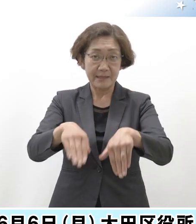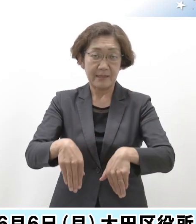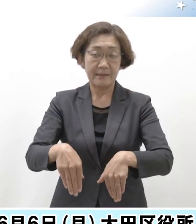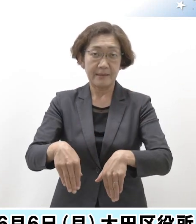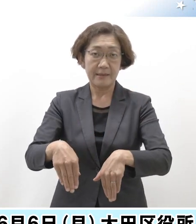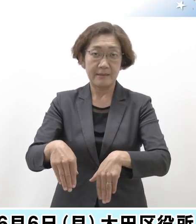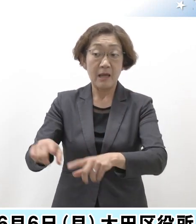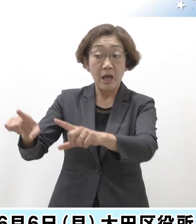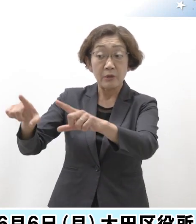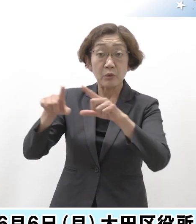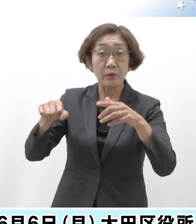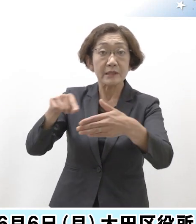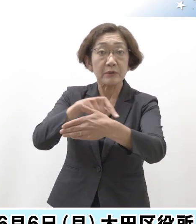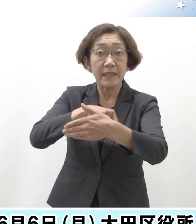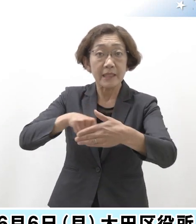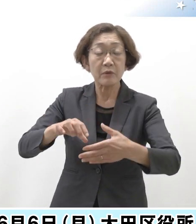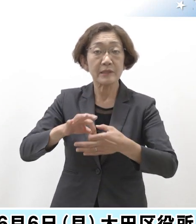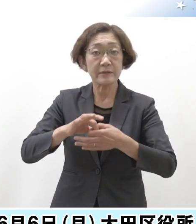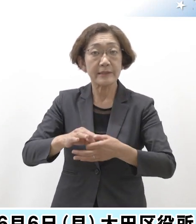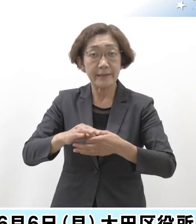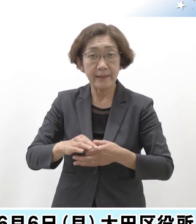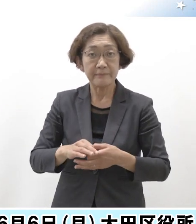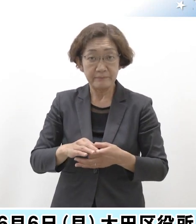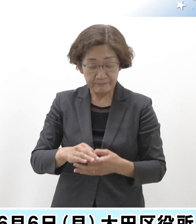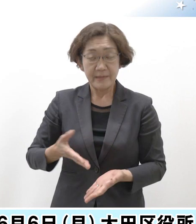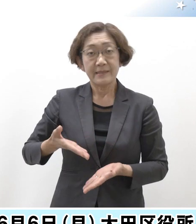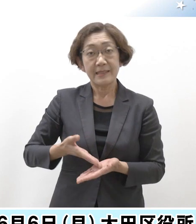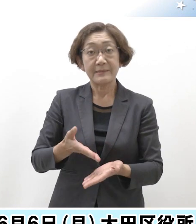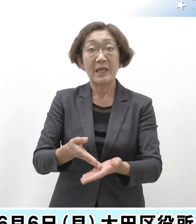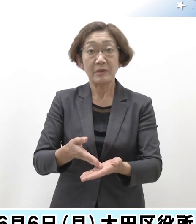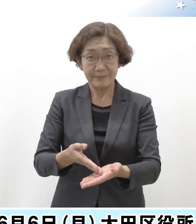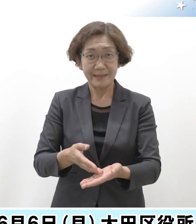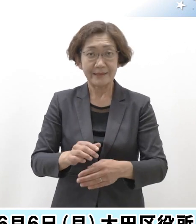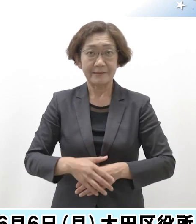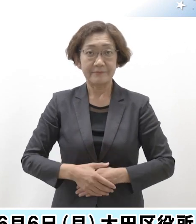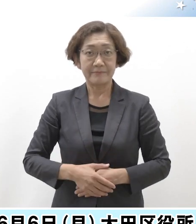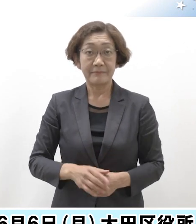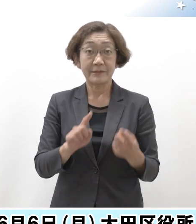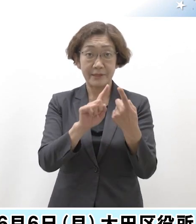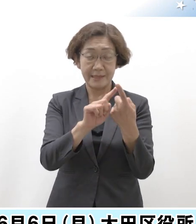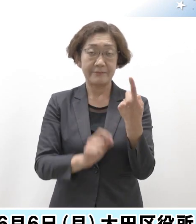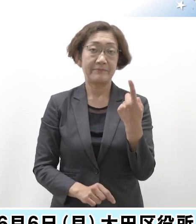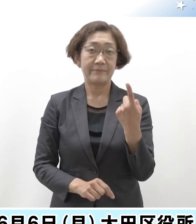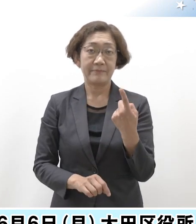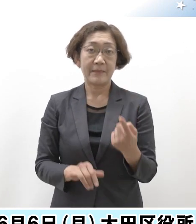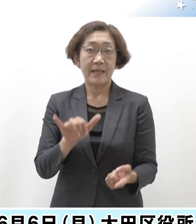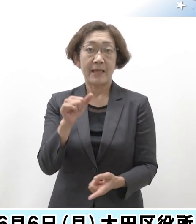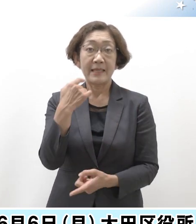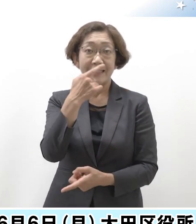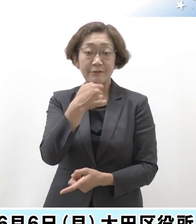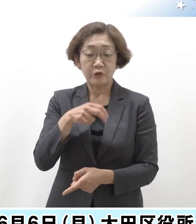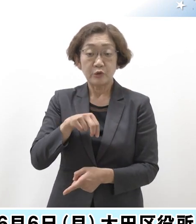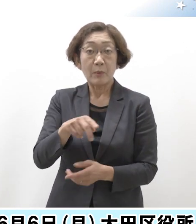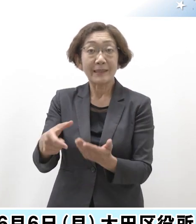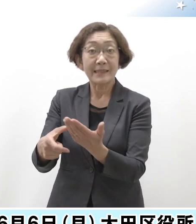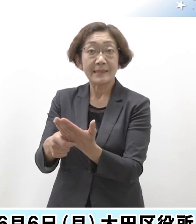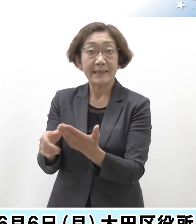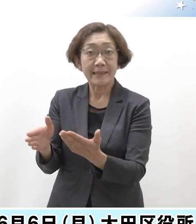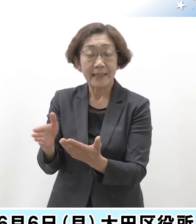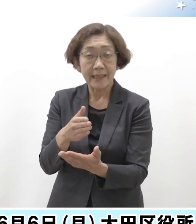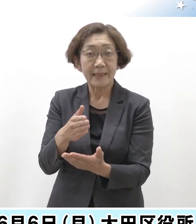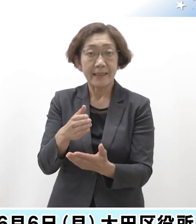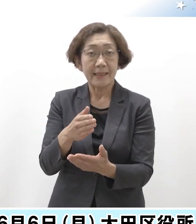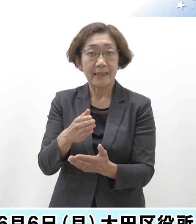容についてご説明をさせていただきます。一つ目が、矢口の渡し駅から京急蒲